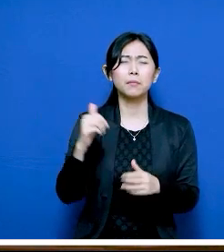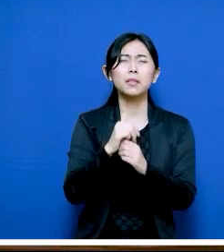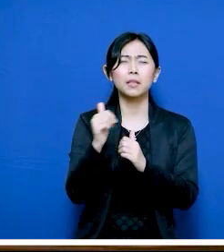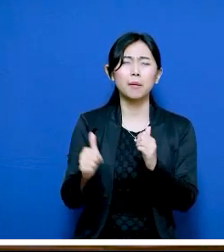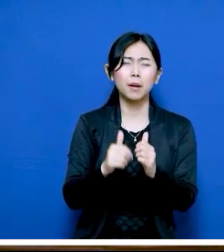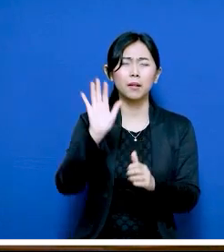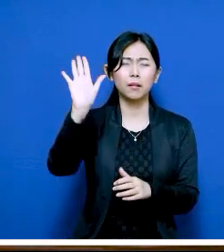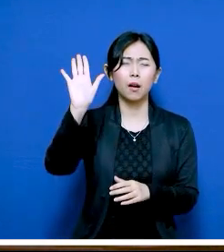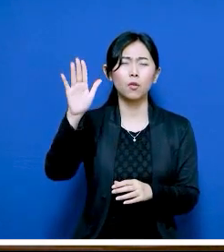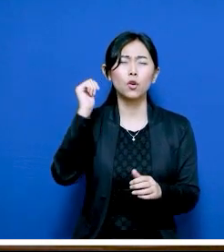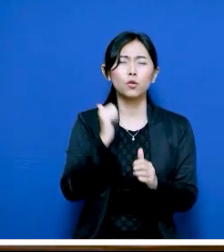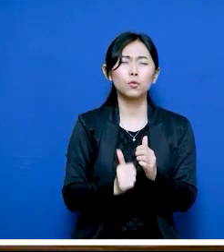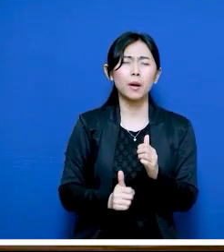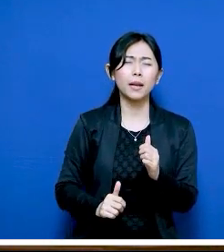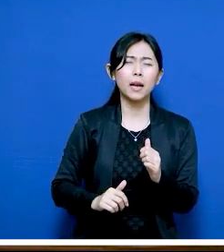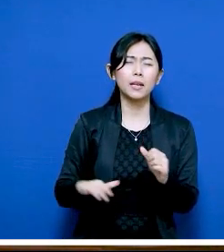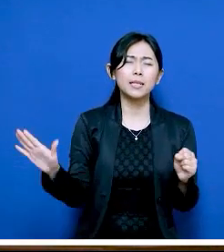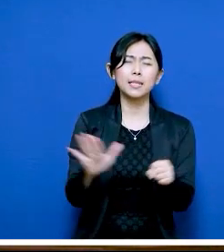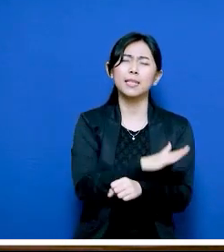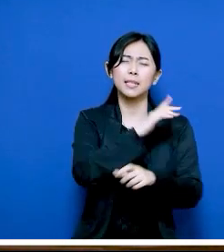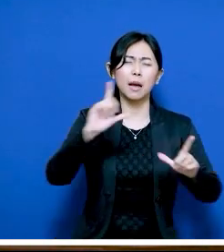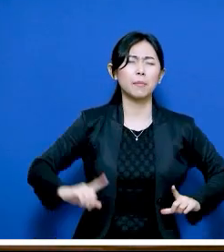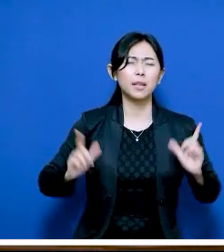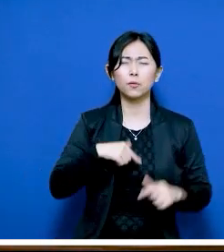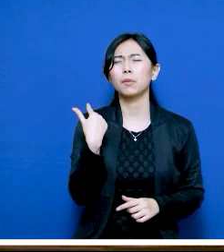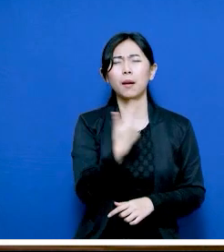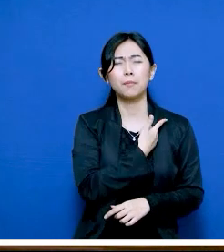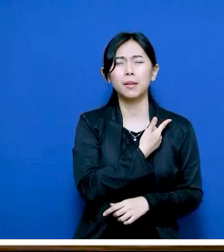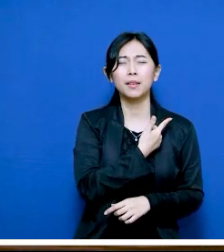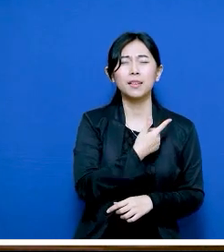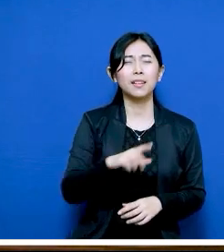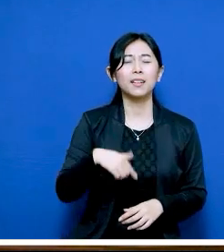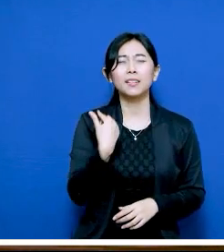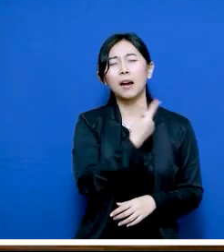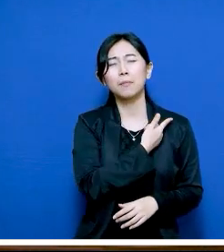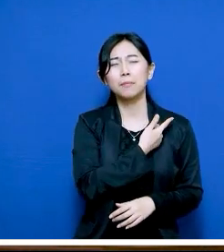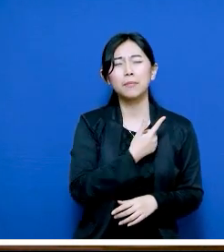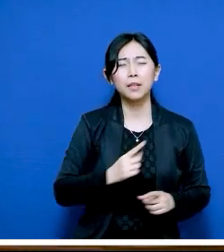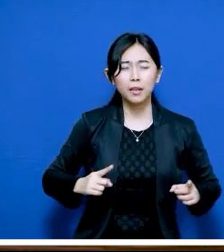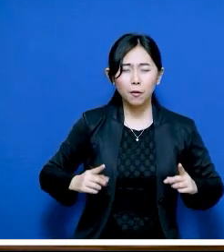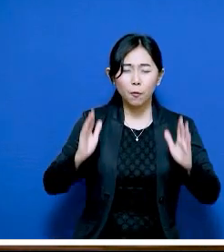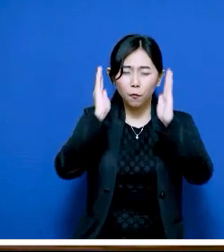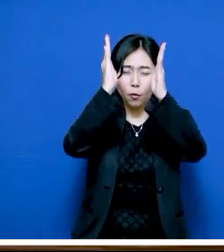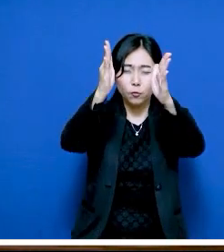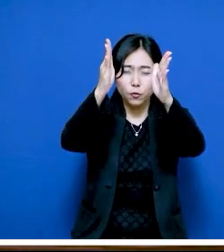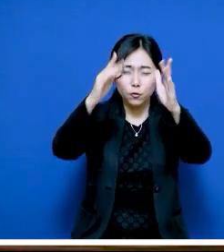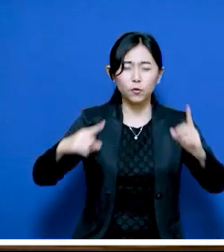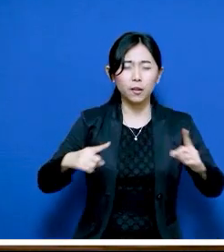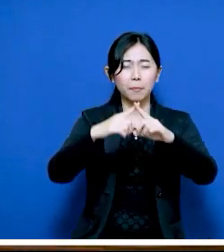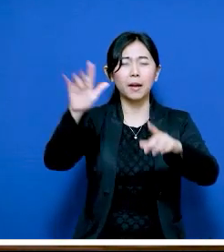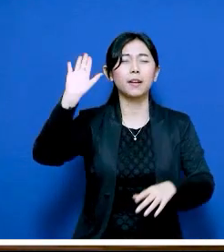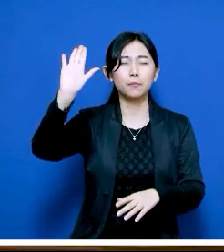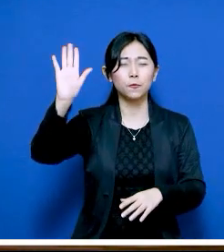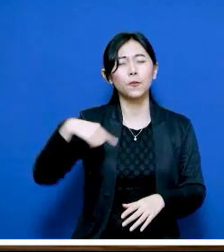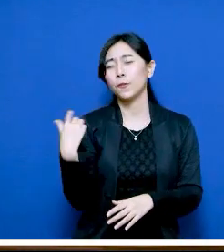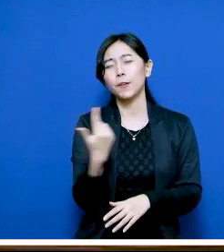Engkau, supaya segenap kehidupan kami seutuhnya mau kami arahkan hanya kepada Engkau. Karena itu,